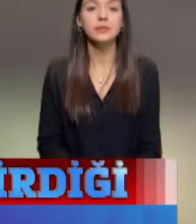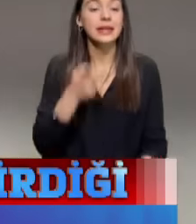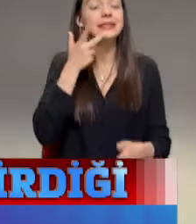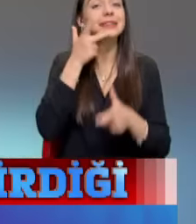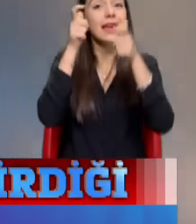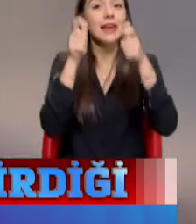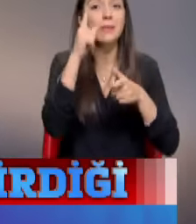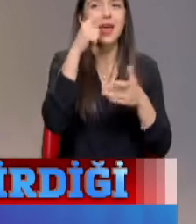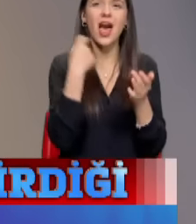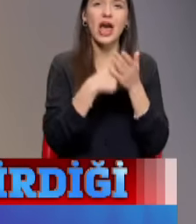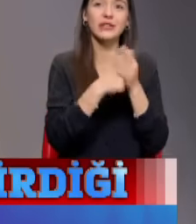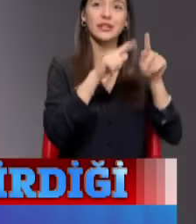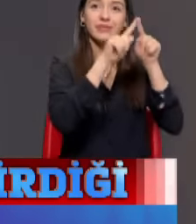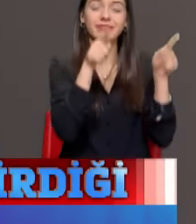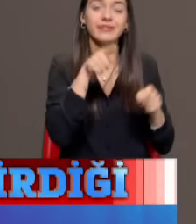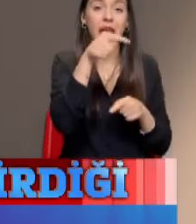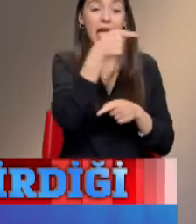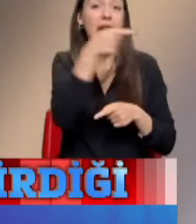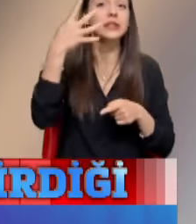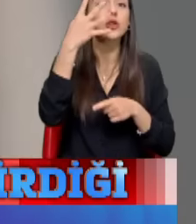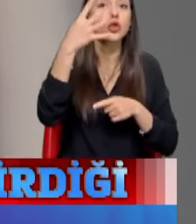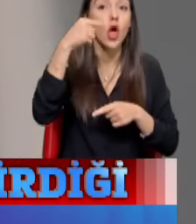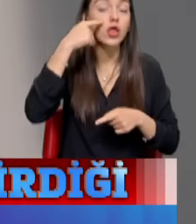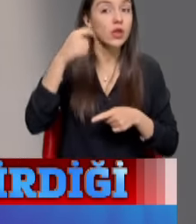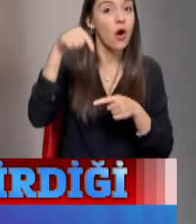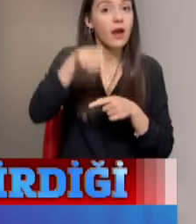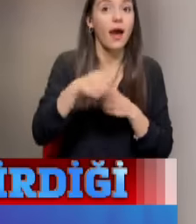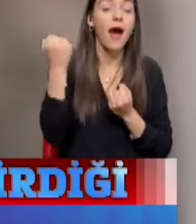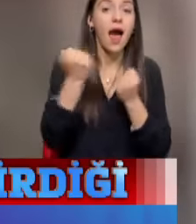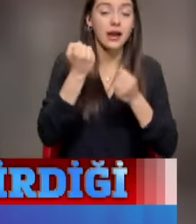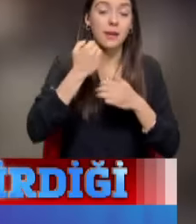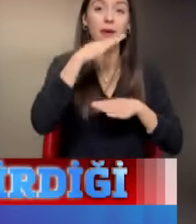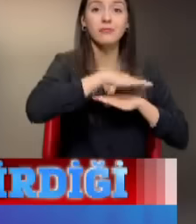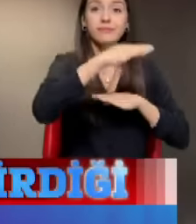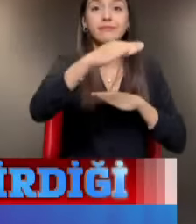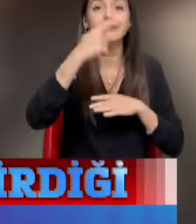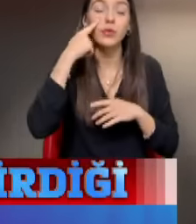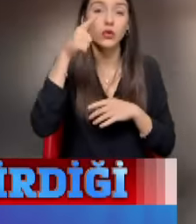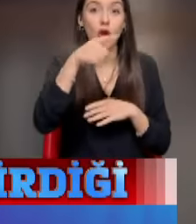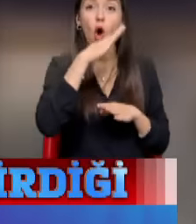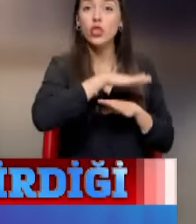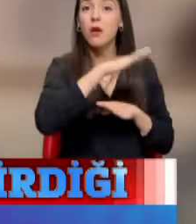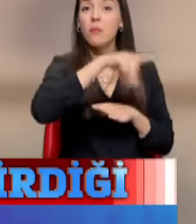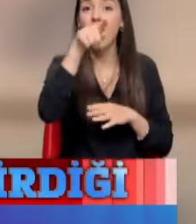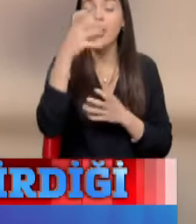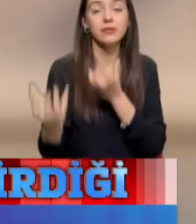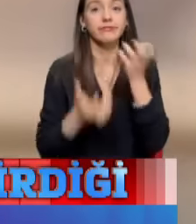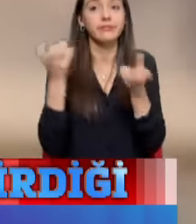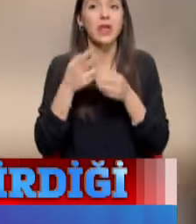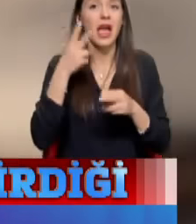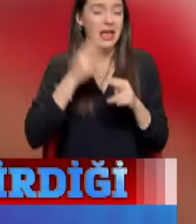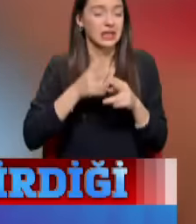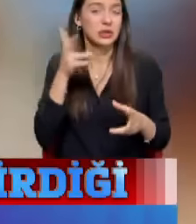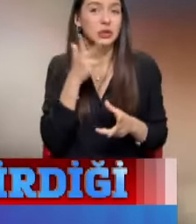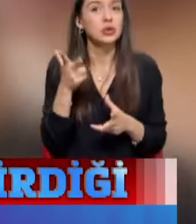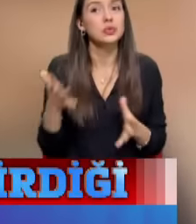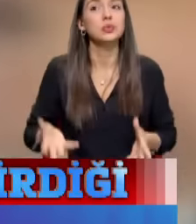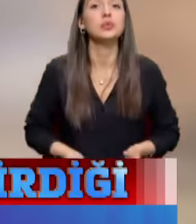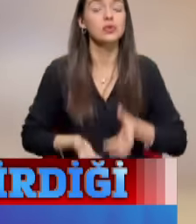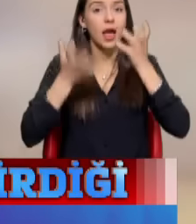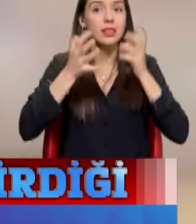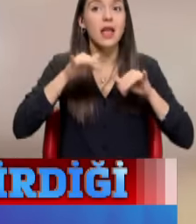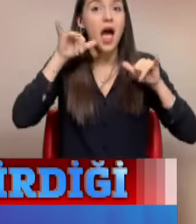Sarıyer'de bir alışveriş merkezinin -4. katında otoparktaki bir araçta yangın çıktı. Alevler kısa sürede büyüdü. Aynı anda